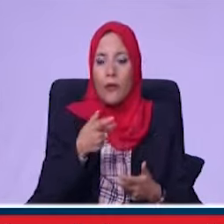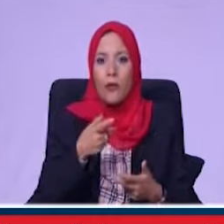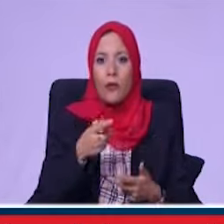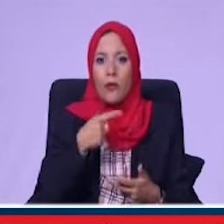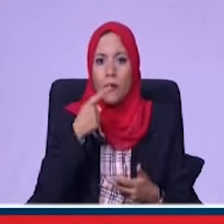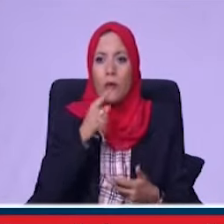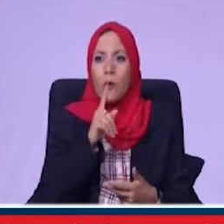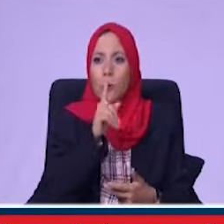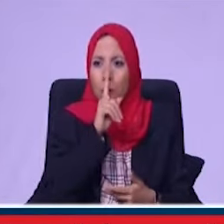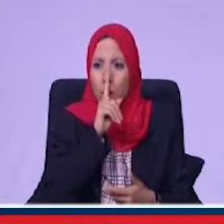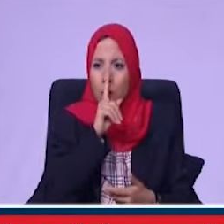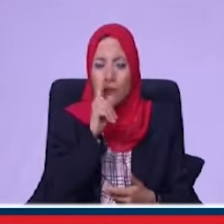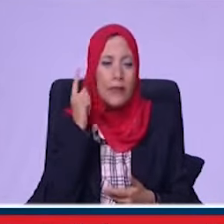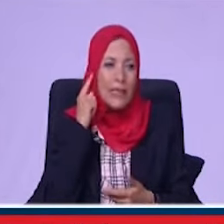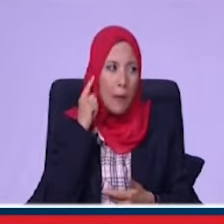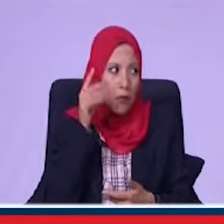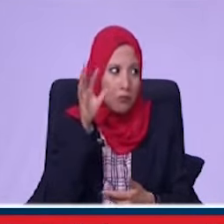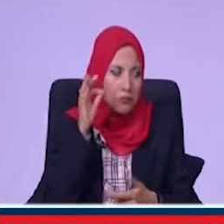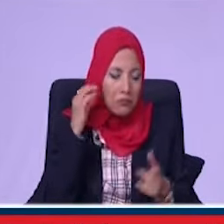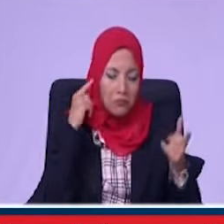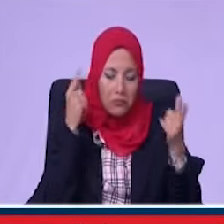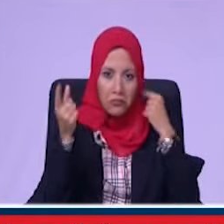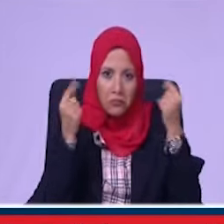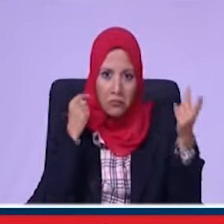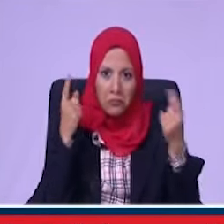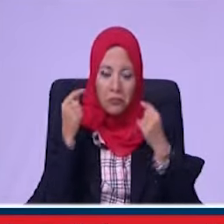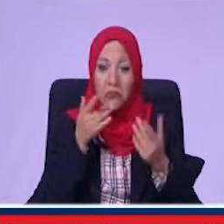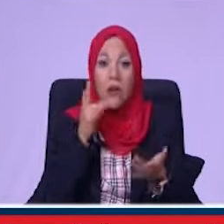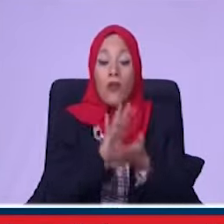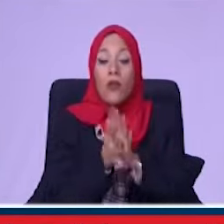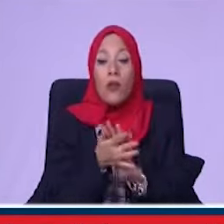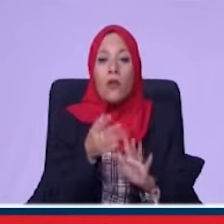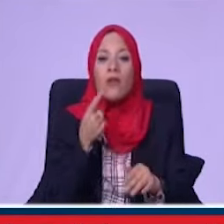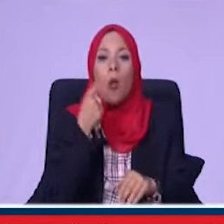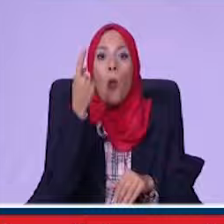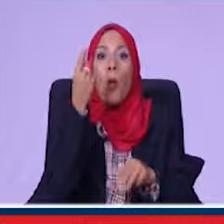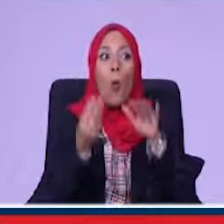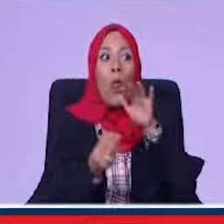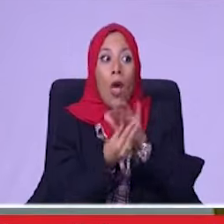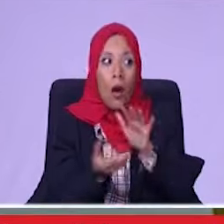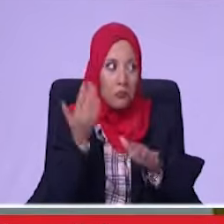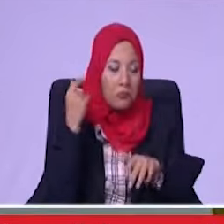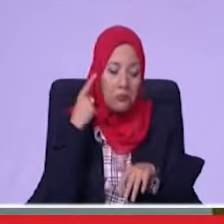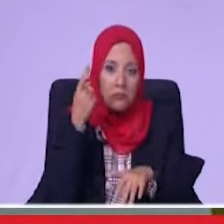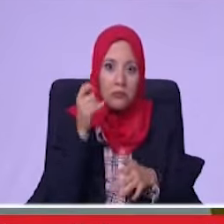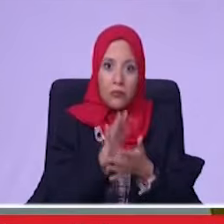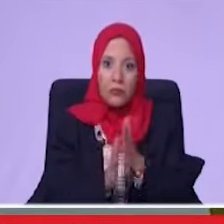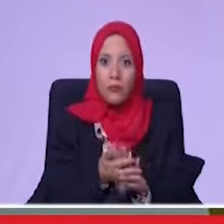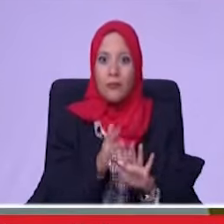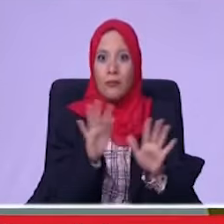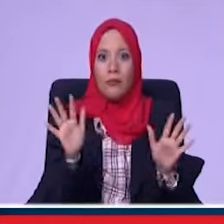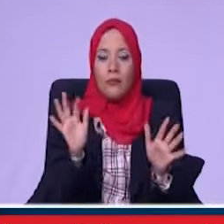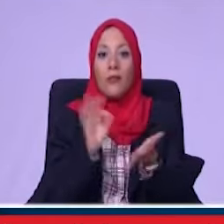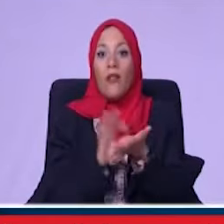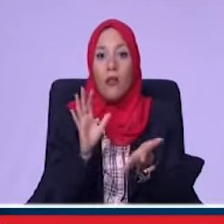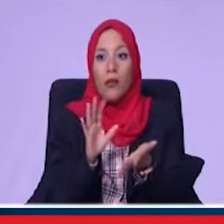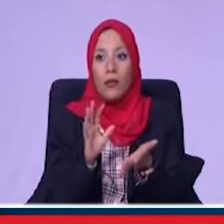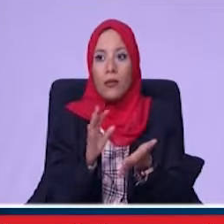يفقد سمعه في ايام في اولى كليه. لما بدا يستمر في الشغل في 6 اكتوبر